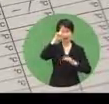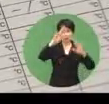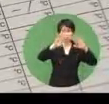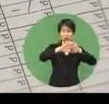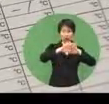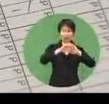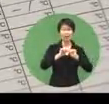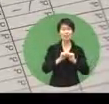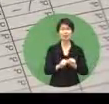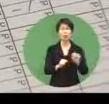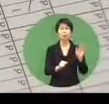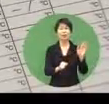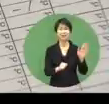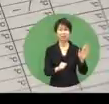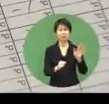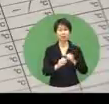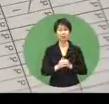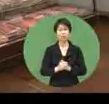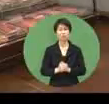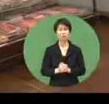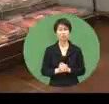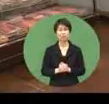ってやっています。はい、